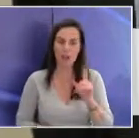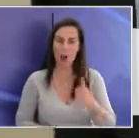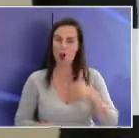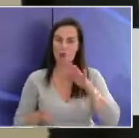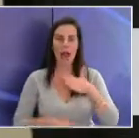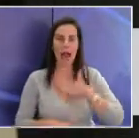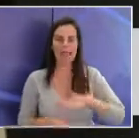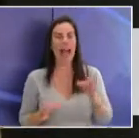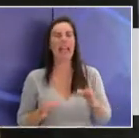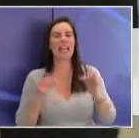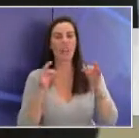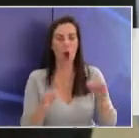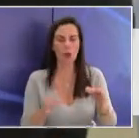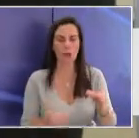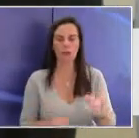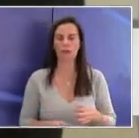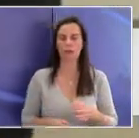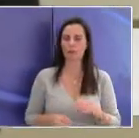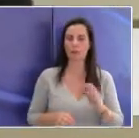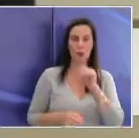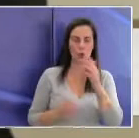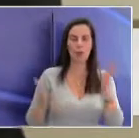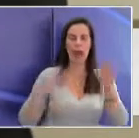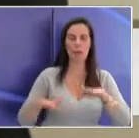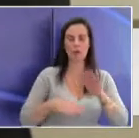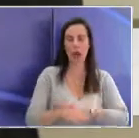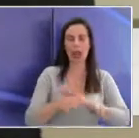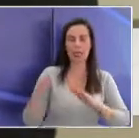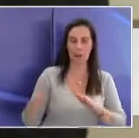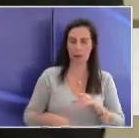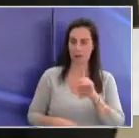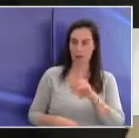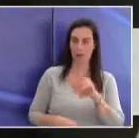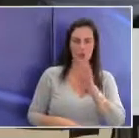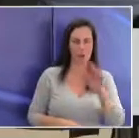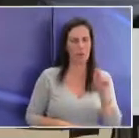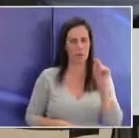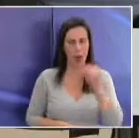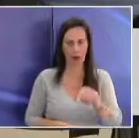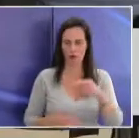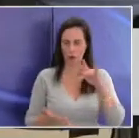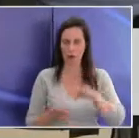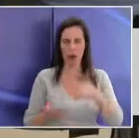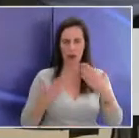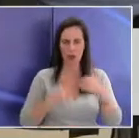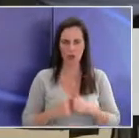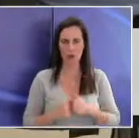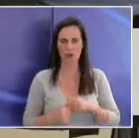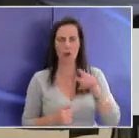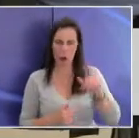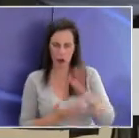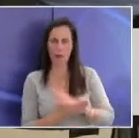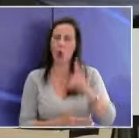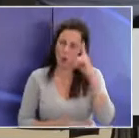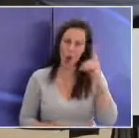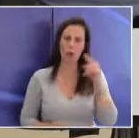הממשלה רצה לדחות את זה, כי לא רצה להפיל ממשלה ימנית. מה שאני מנסה להבין איתך, כשהוא בא עכשיו, יושב בישיבת ראשי הקואליציה, לישיבה הזאת הוא היה מוכן. הוא